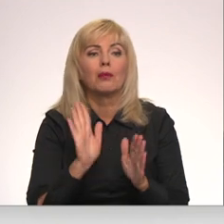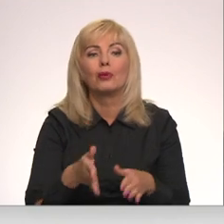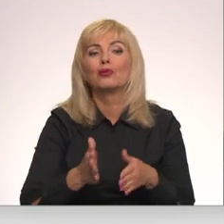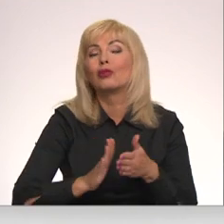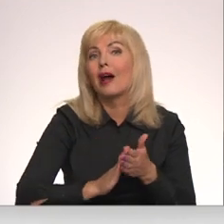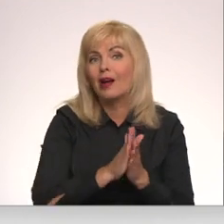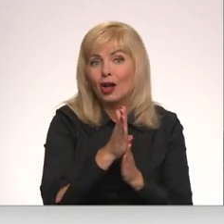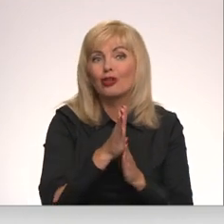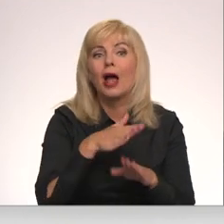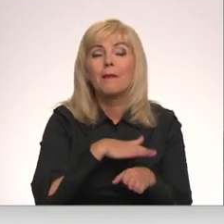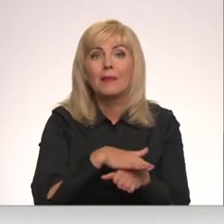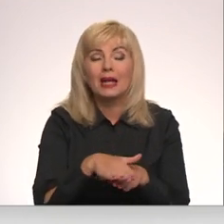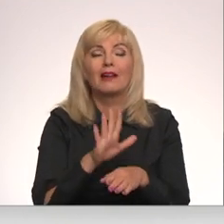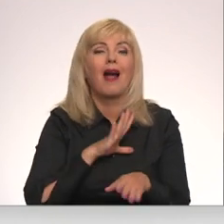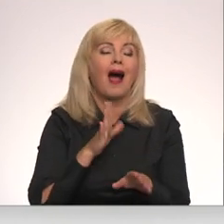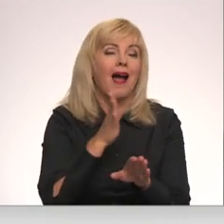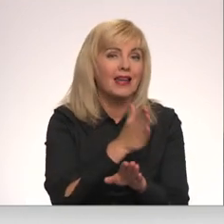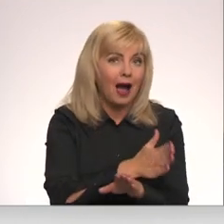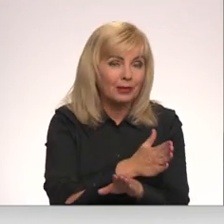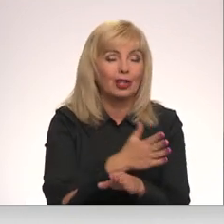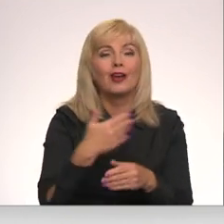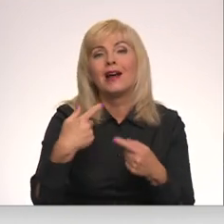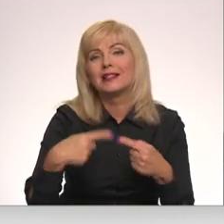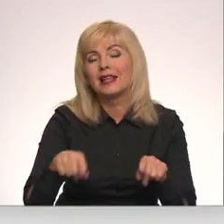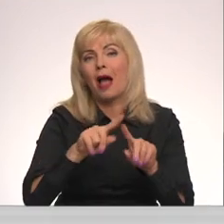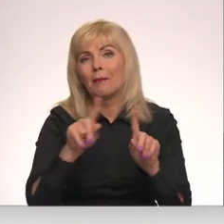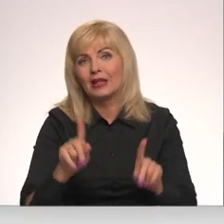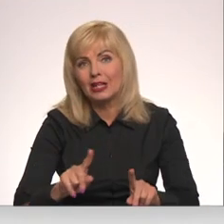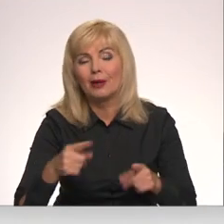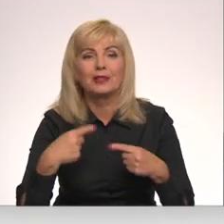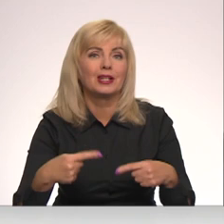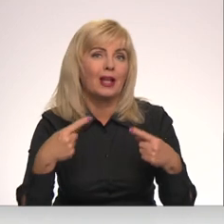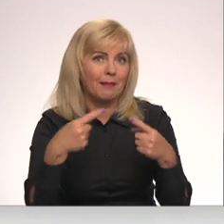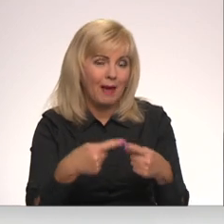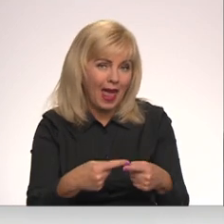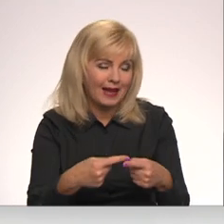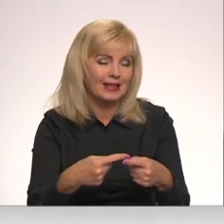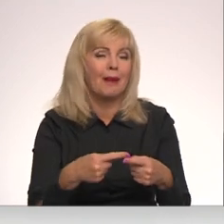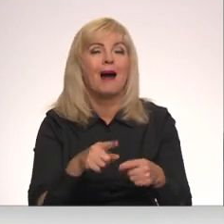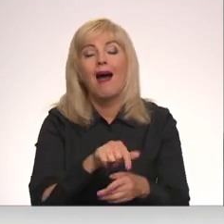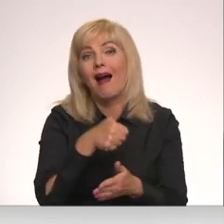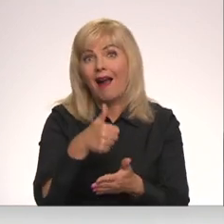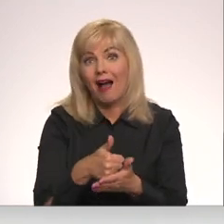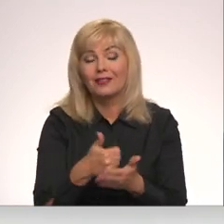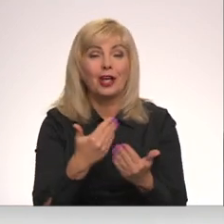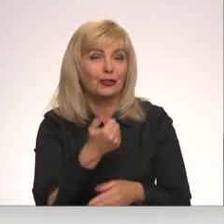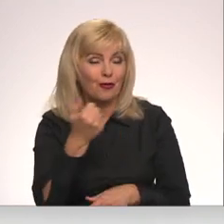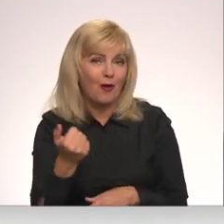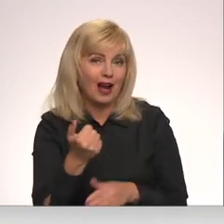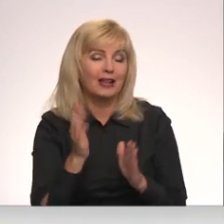un piepildīti kā iepriekšējie, bet ar jau citām lietām un citiem mērķiem un uzsveriem. Un galvenais, kas šogad